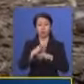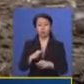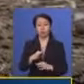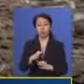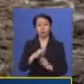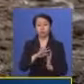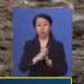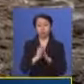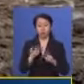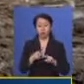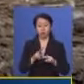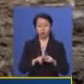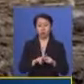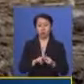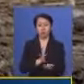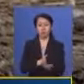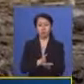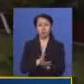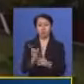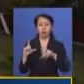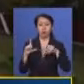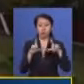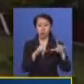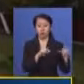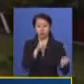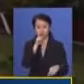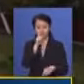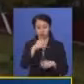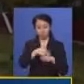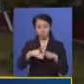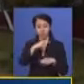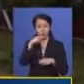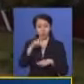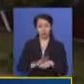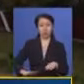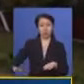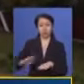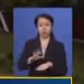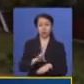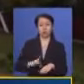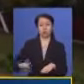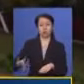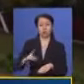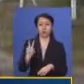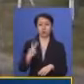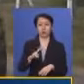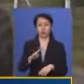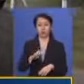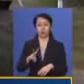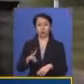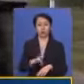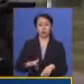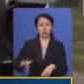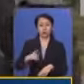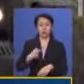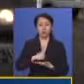населенных пунктах, которые находятся по направлению перелета диких птиц, в приграничных с Российской Федерацией районах и в радиусе 20 километров от районов,